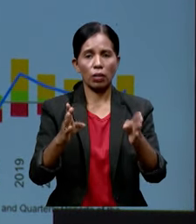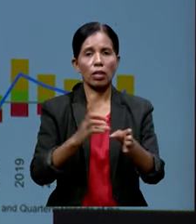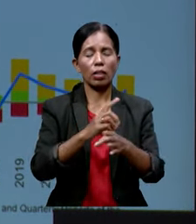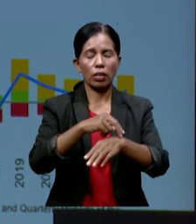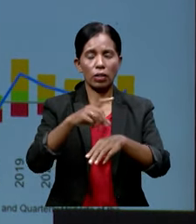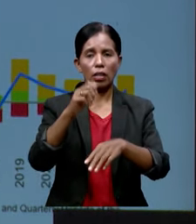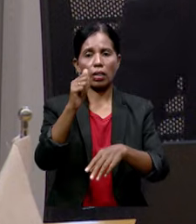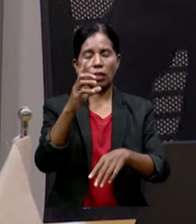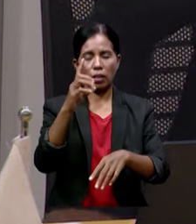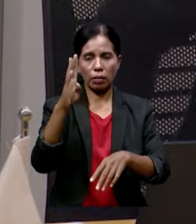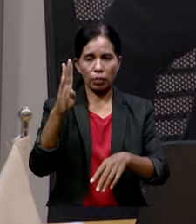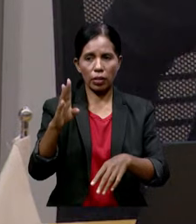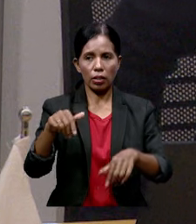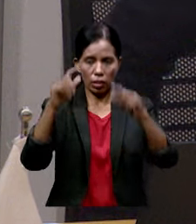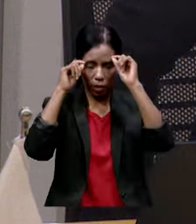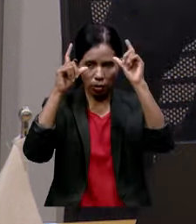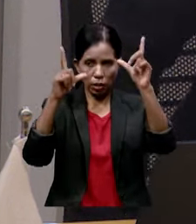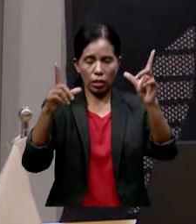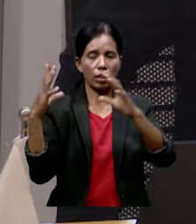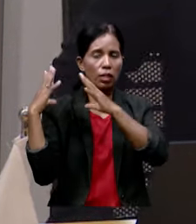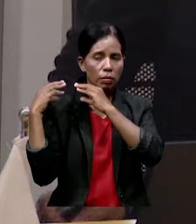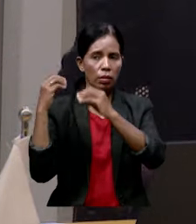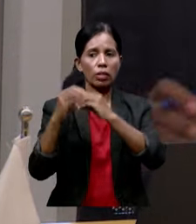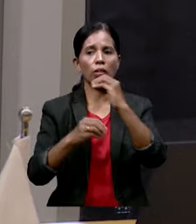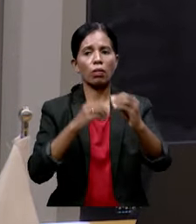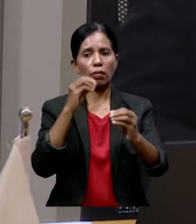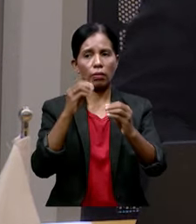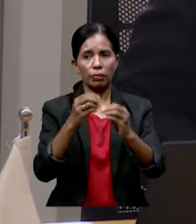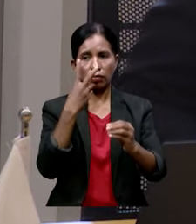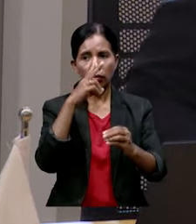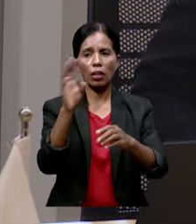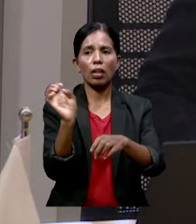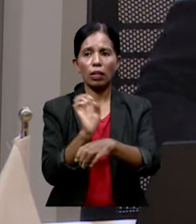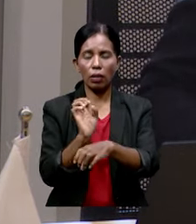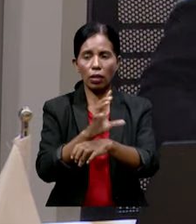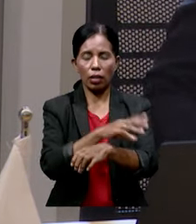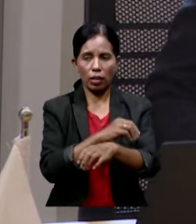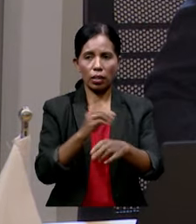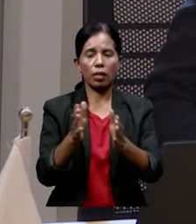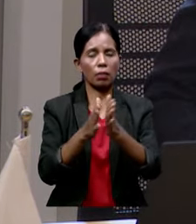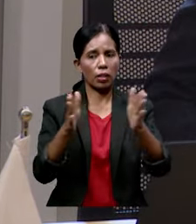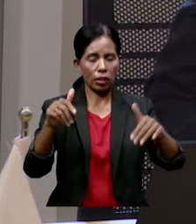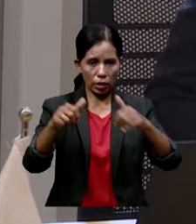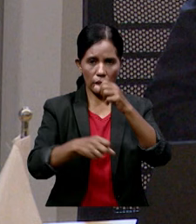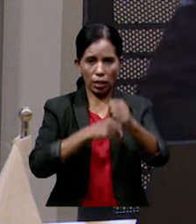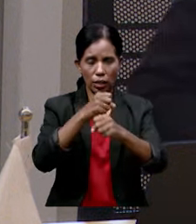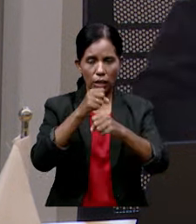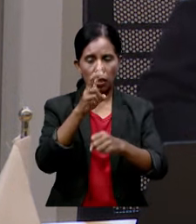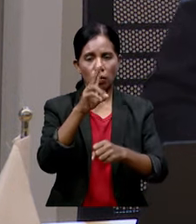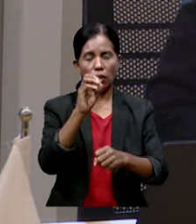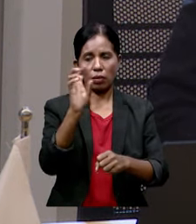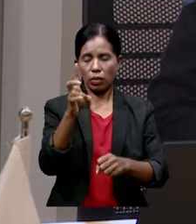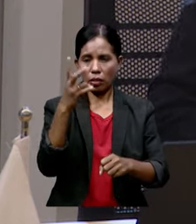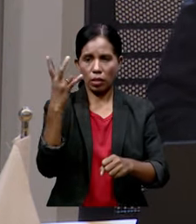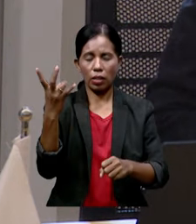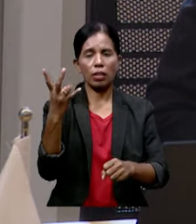Leste, Estefania Dina, hafoin experiencia konaba presaun ekonomiku nebe makas iha tinang riurasan resing itu to